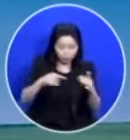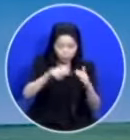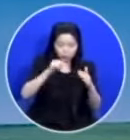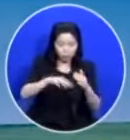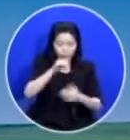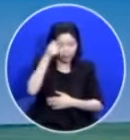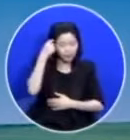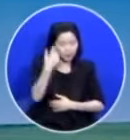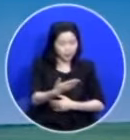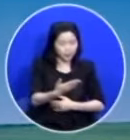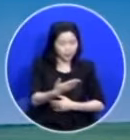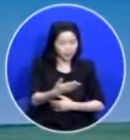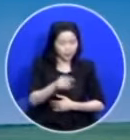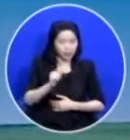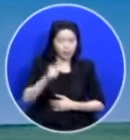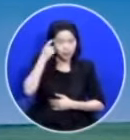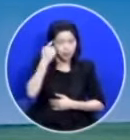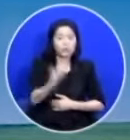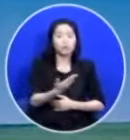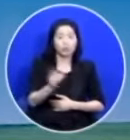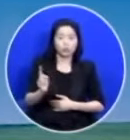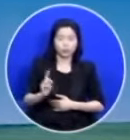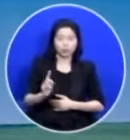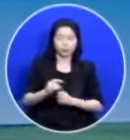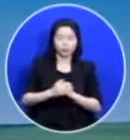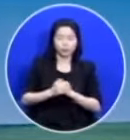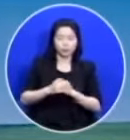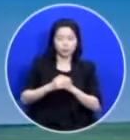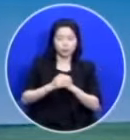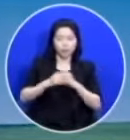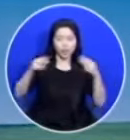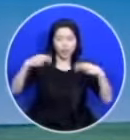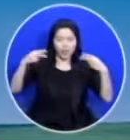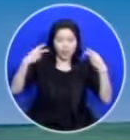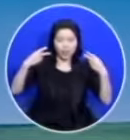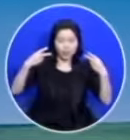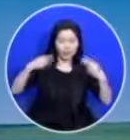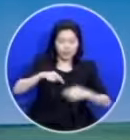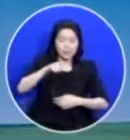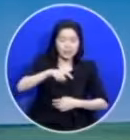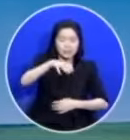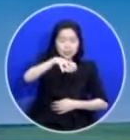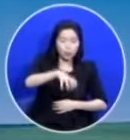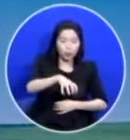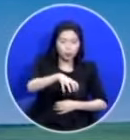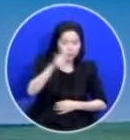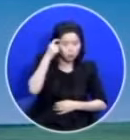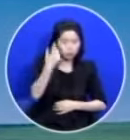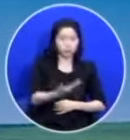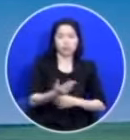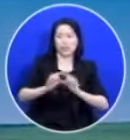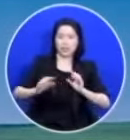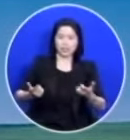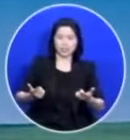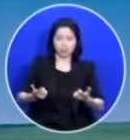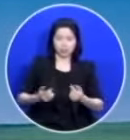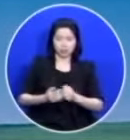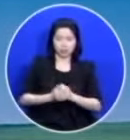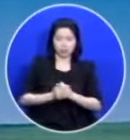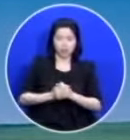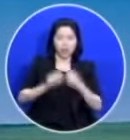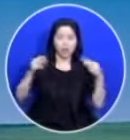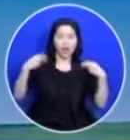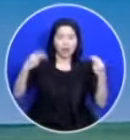있느냐이 물음은 엘리야가 있는 지금의 장소에 대한 물음이 아닙니다